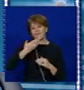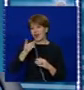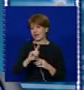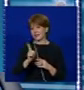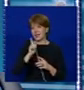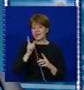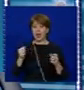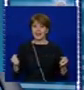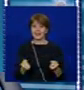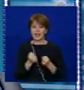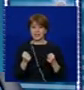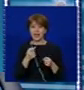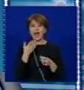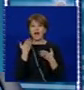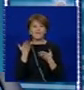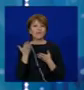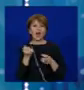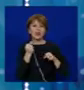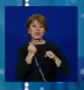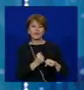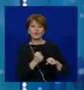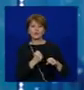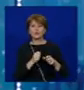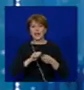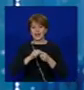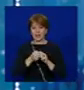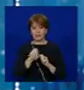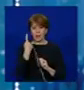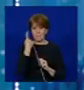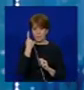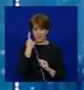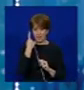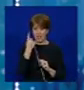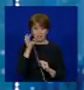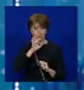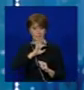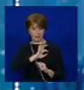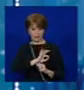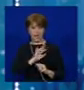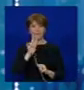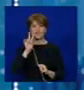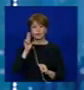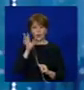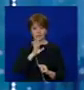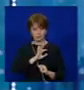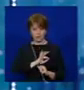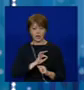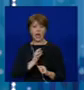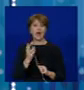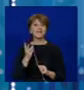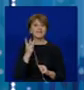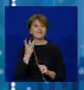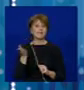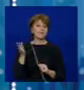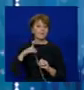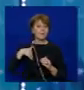Вие нарушавате. Конституцията казва... Първия спечелил, после втория, после който избира президент. Аз